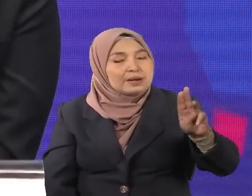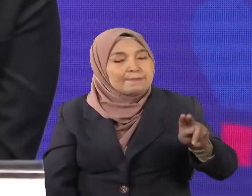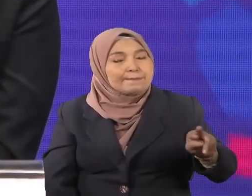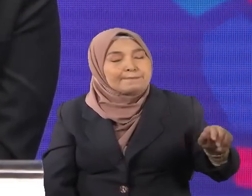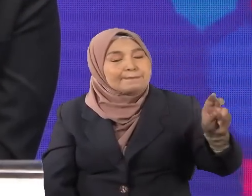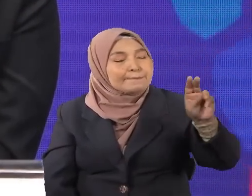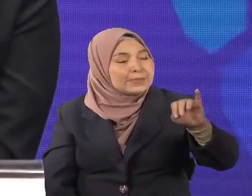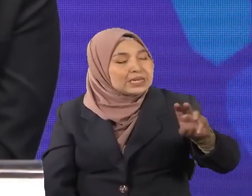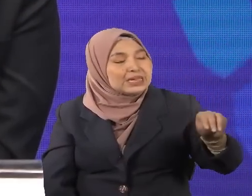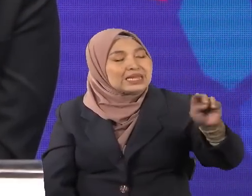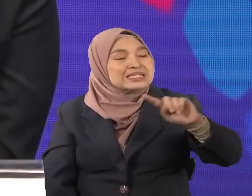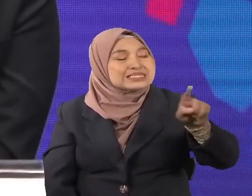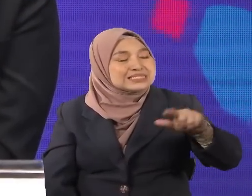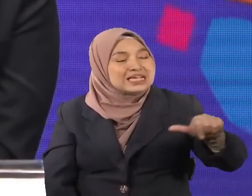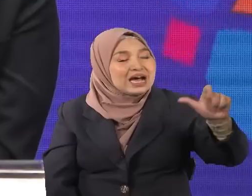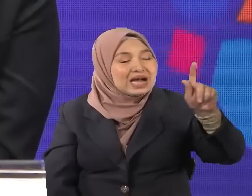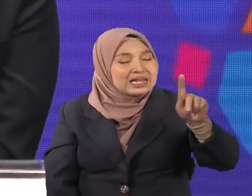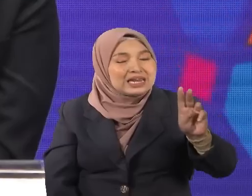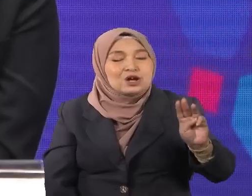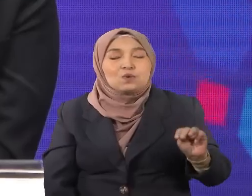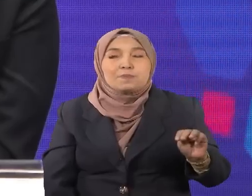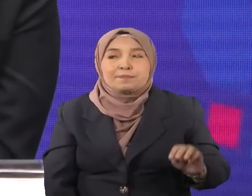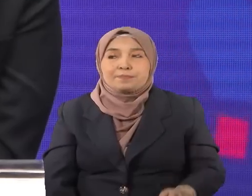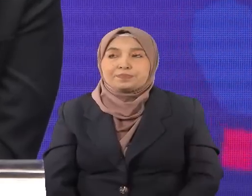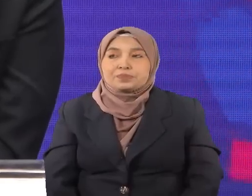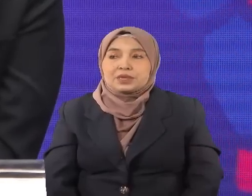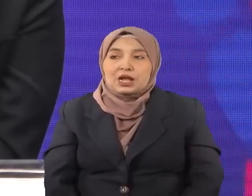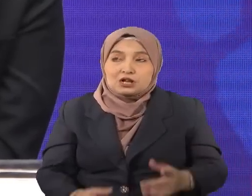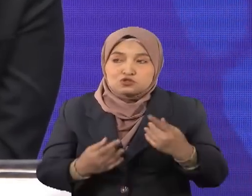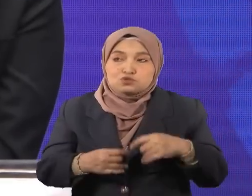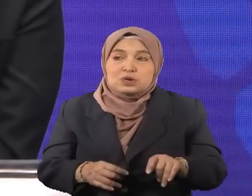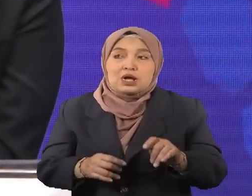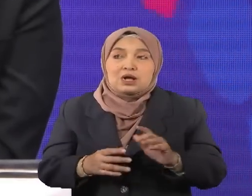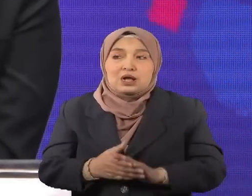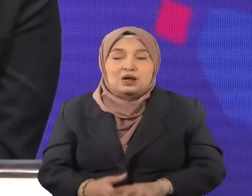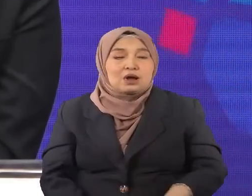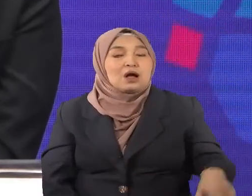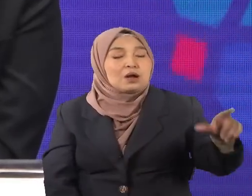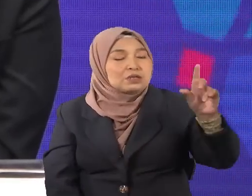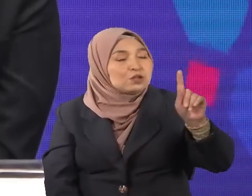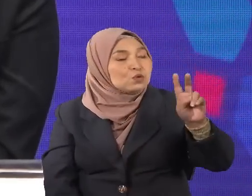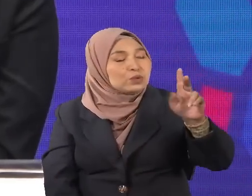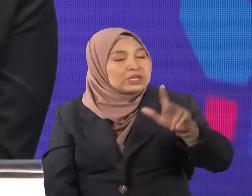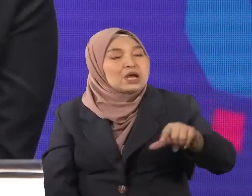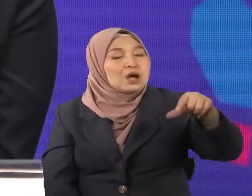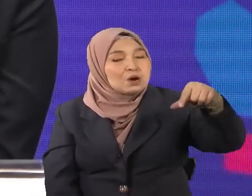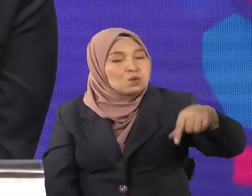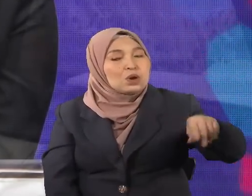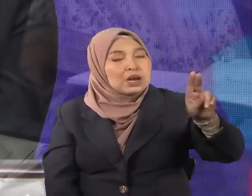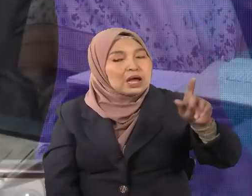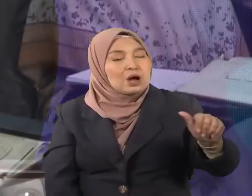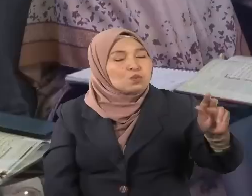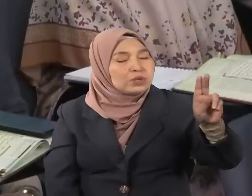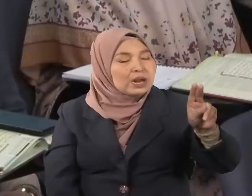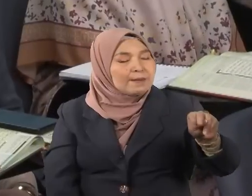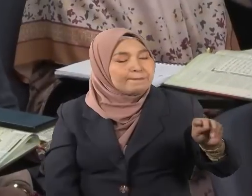بِخَيْرٍ مِّنْ ذَلِكُمْ. Cuba tuan-tuan puan-puan pula. قُلْ أَأُنَبِّئُكُمْ. 1 2 3. قُلْ